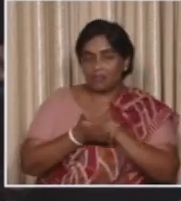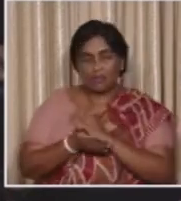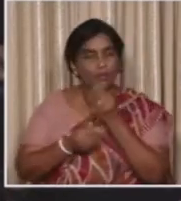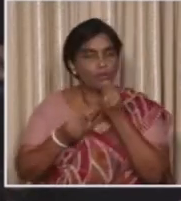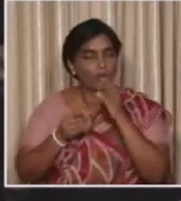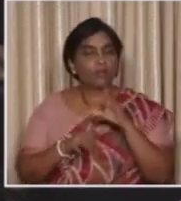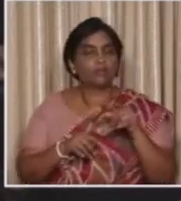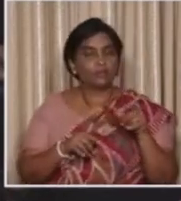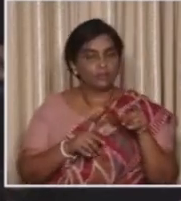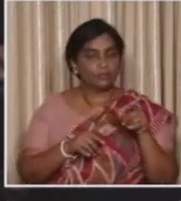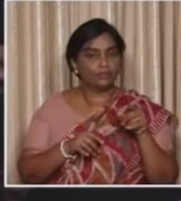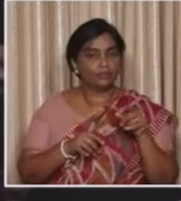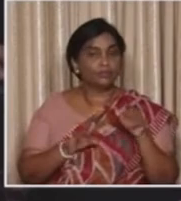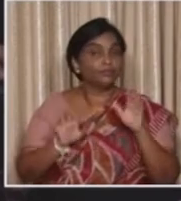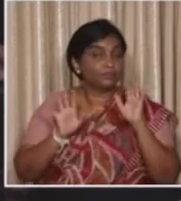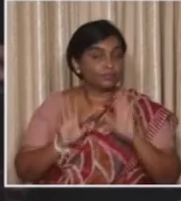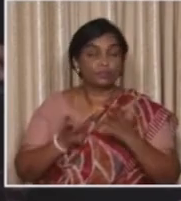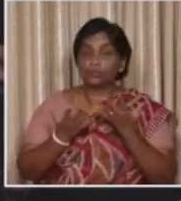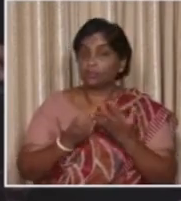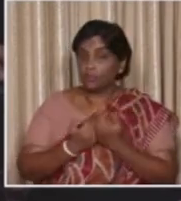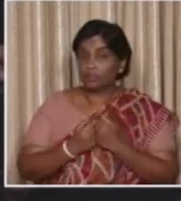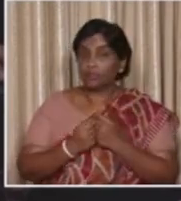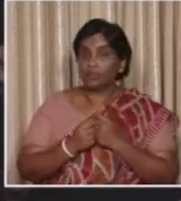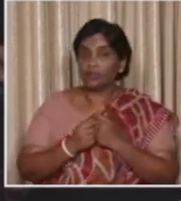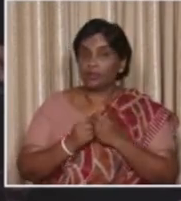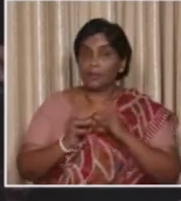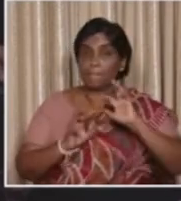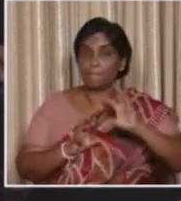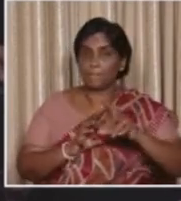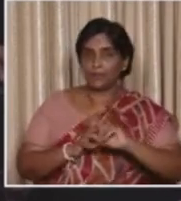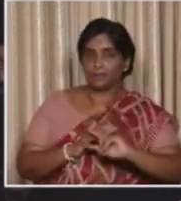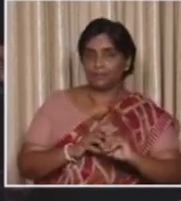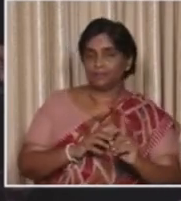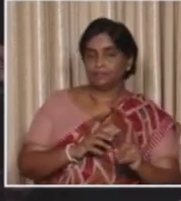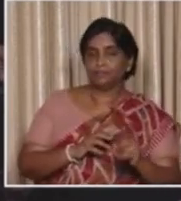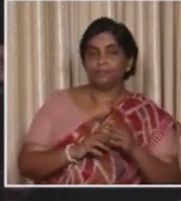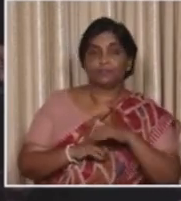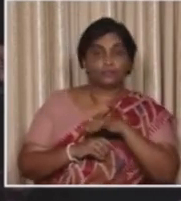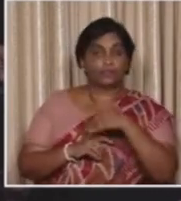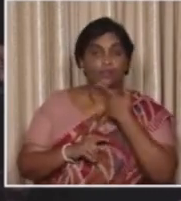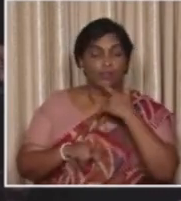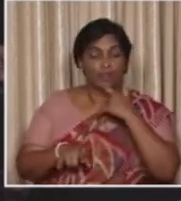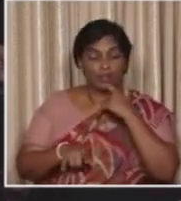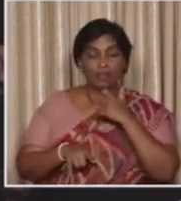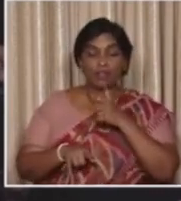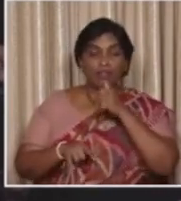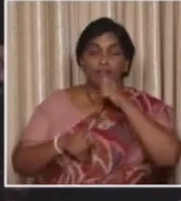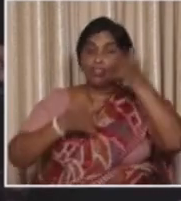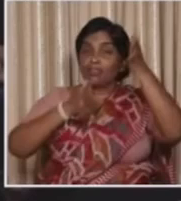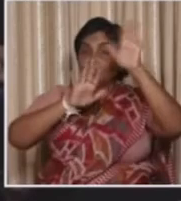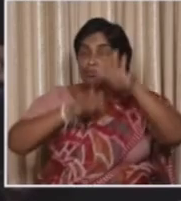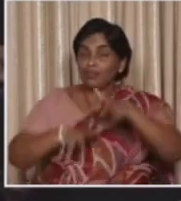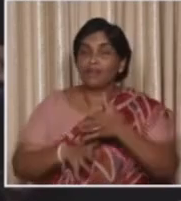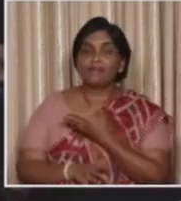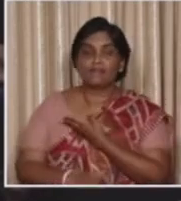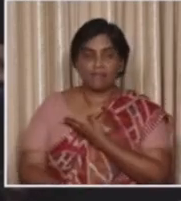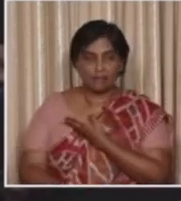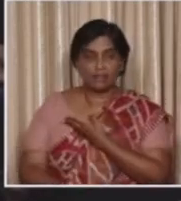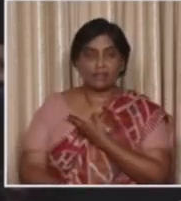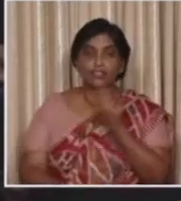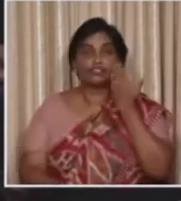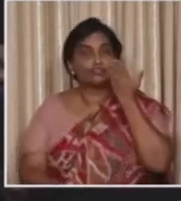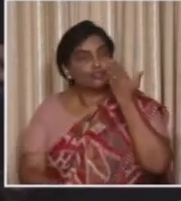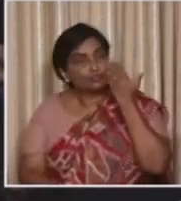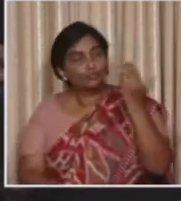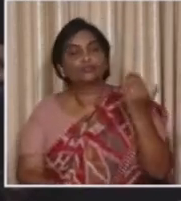ලබාගෙන තියෙනවා. හැබැයි ඒ ලබාගෙන තියෙන්නේ මීටර දාලා. හැබැයි වත්තේ වතුර ඇල යනවා. ඒක දකින්න